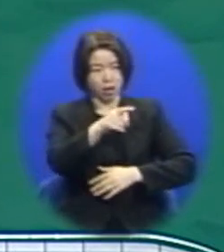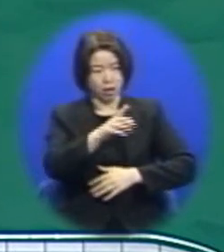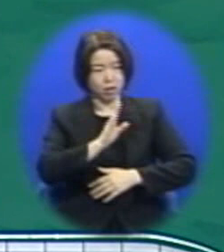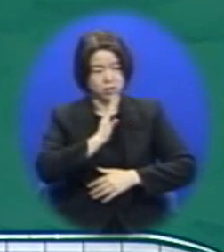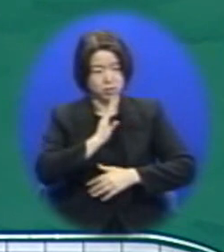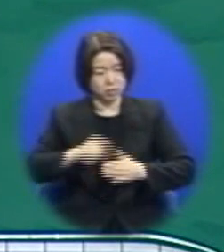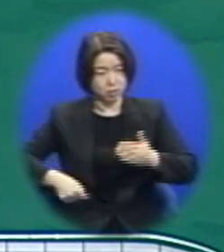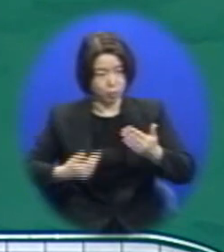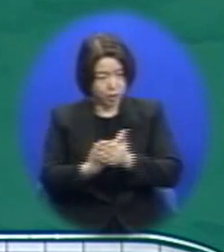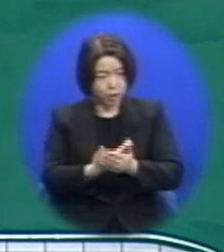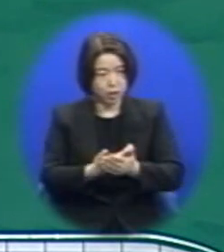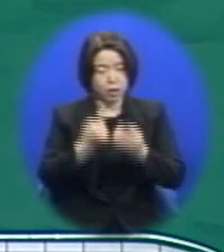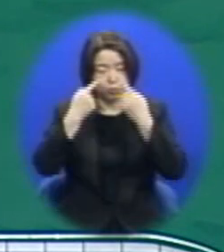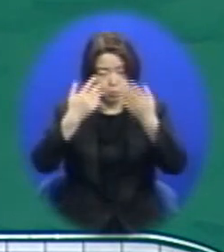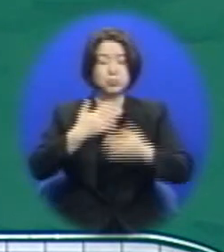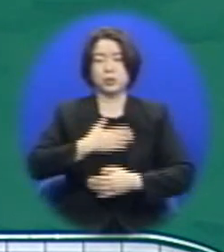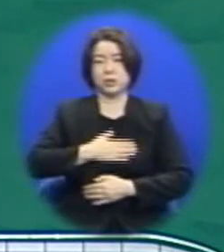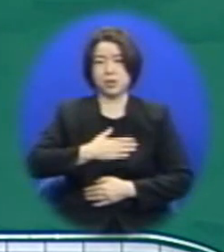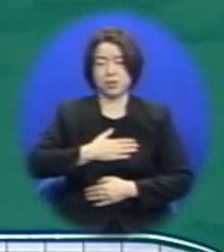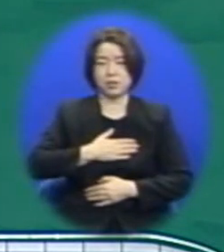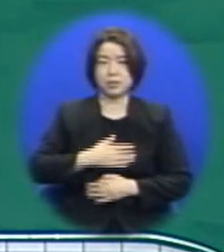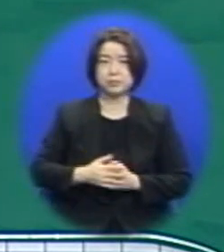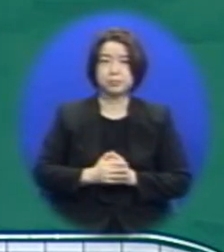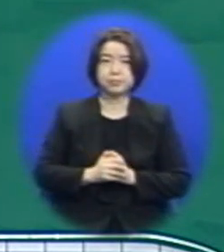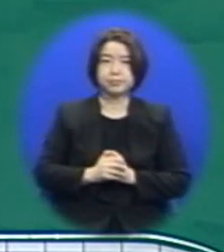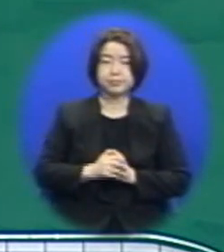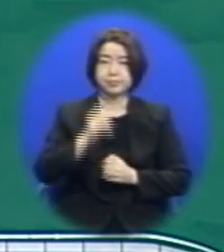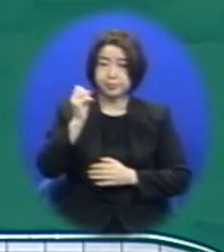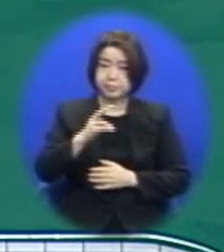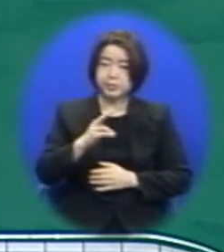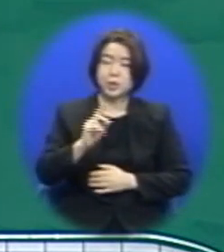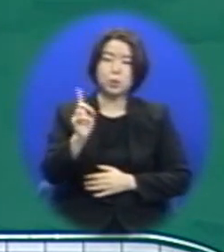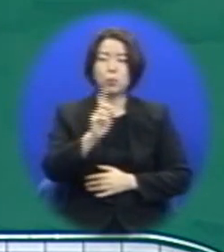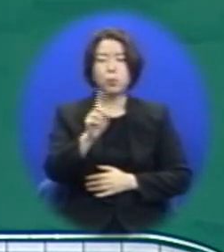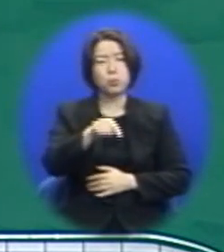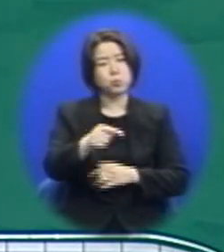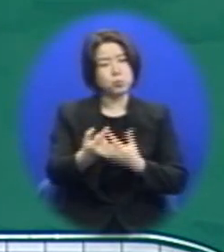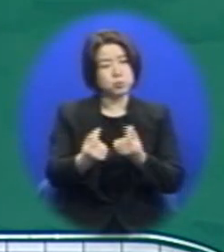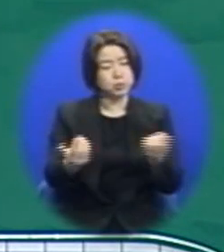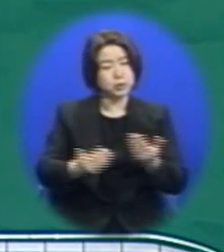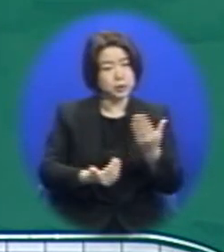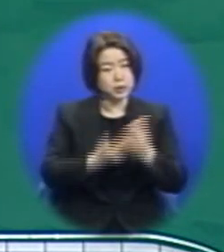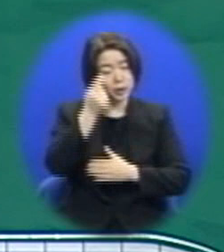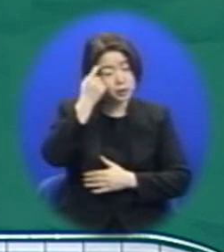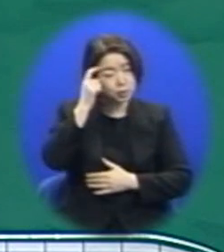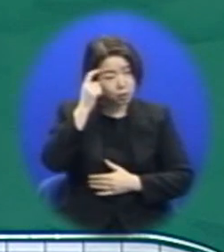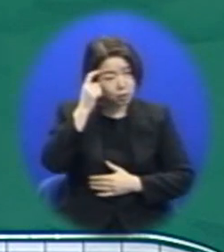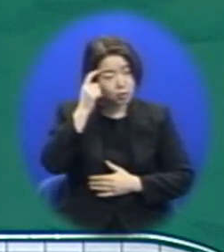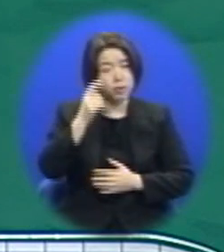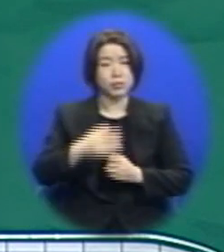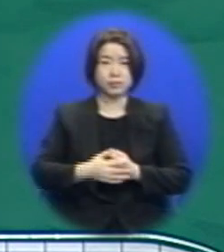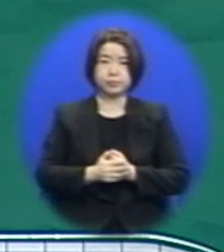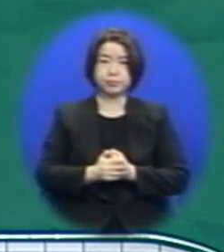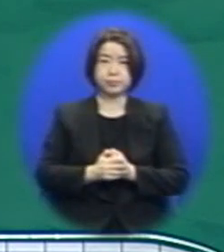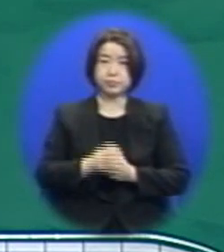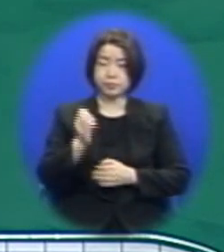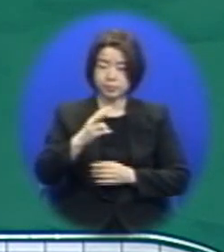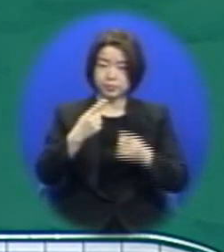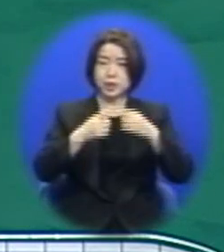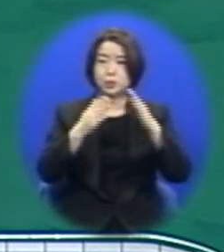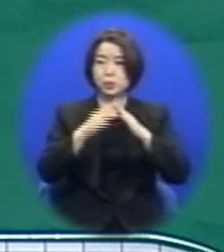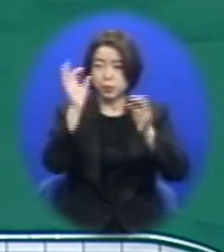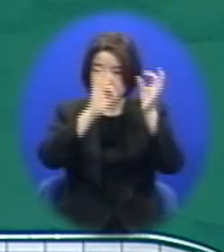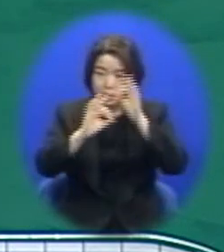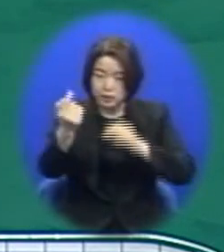너무나 분명하게 알았습니다. 그리고 도대체 어떻게 이런 일이 일어나는 거야? 그리고 교회로